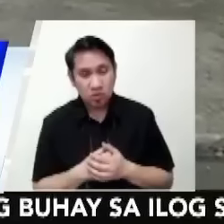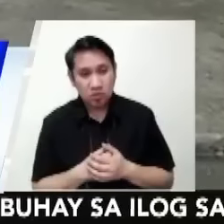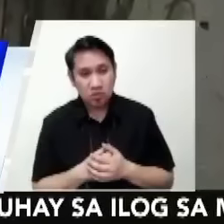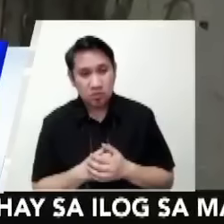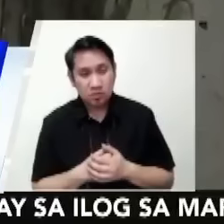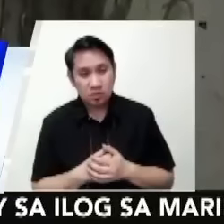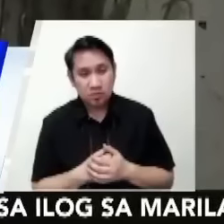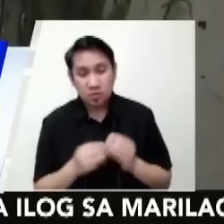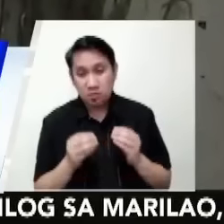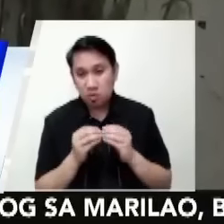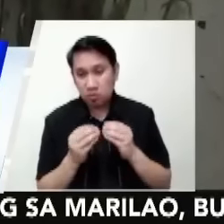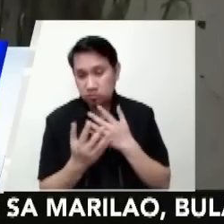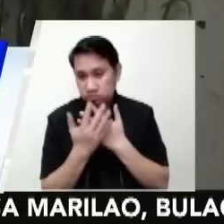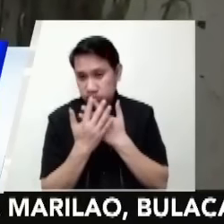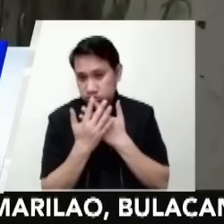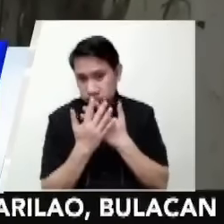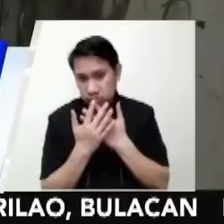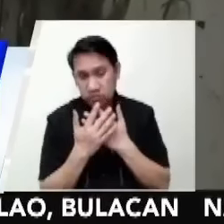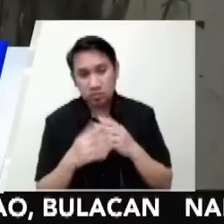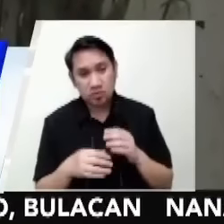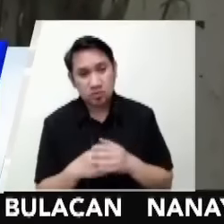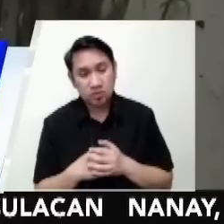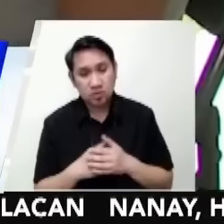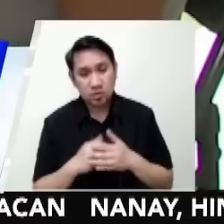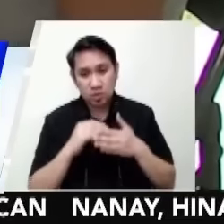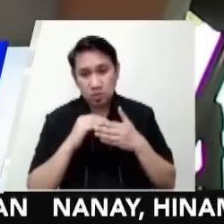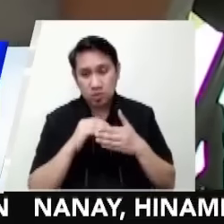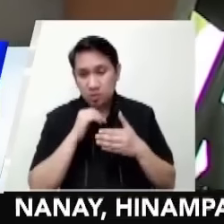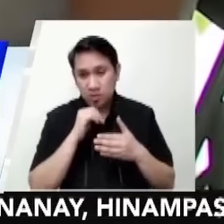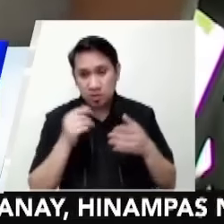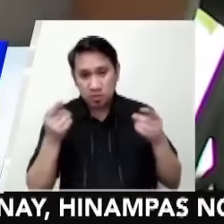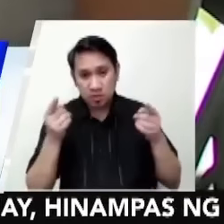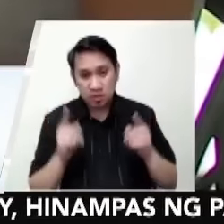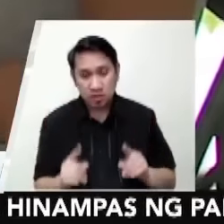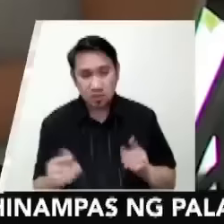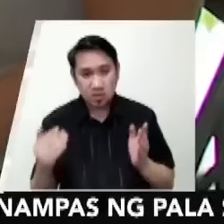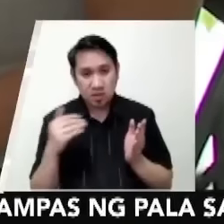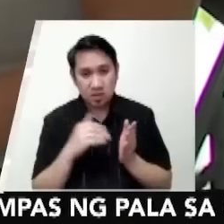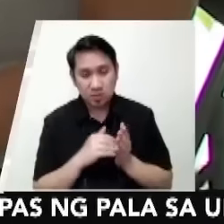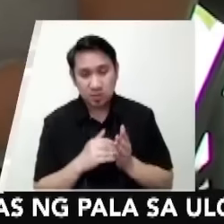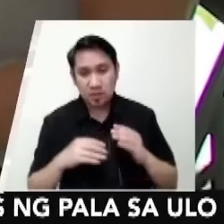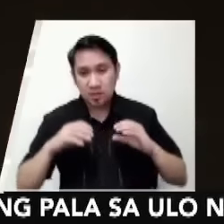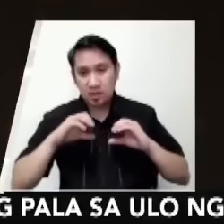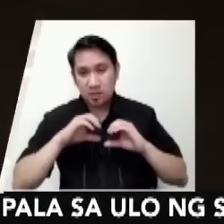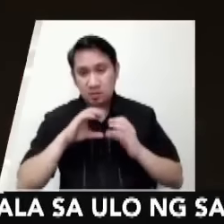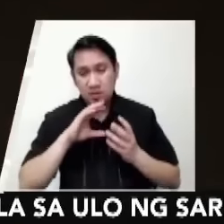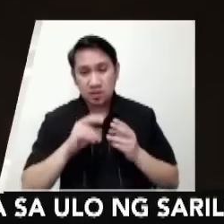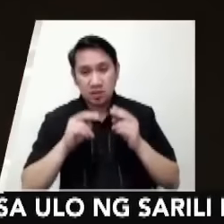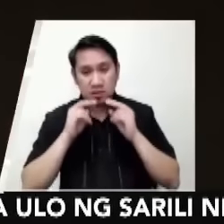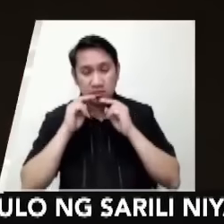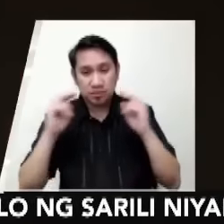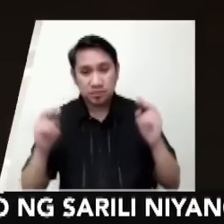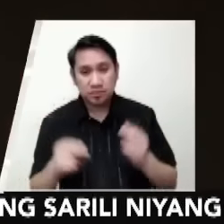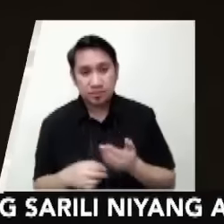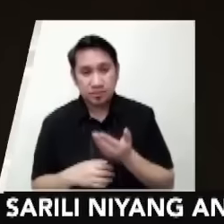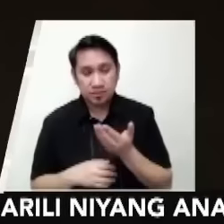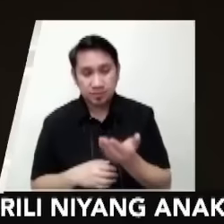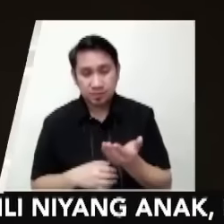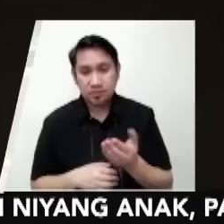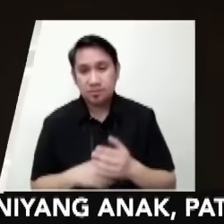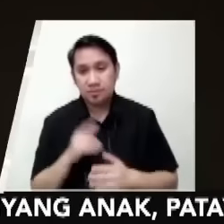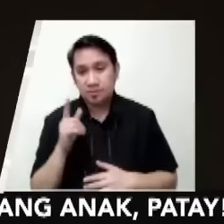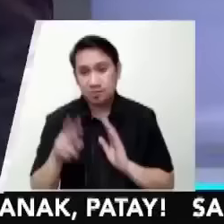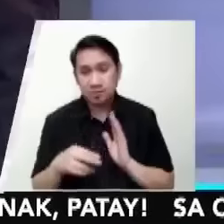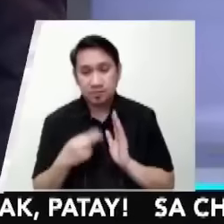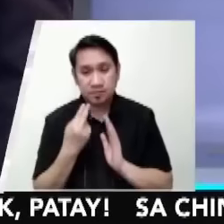maharang siya, para hindi din mangyari yung ganun. Para sa GMA Integrated News, June Veneracion, nakatutok, 24